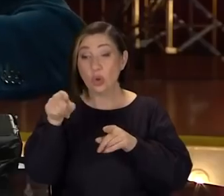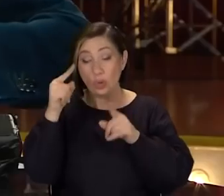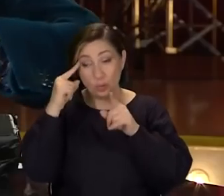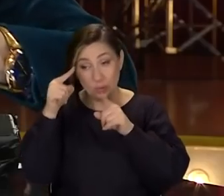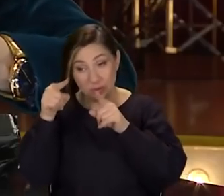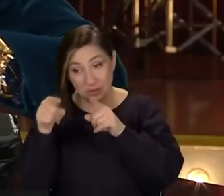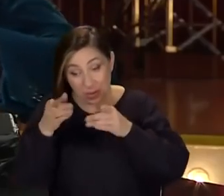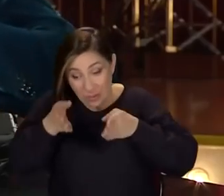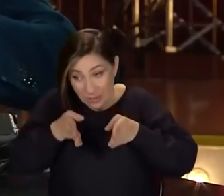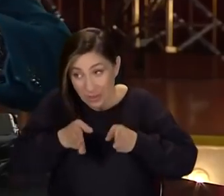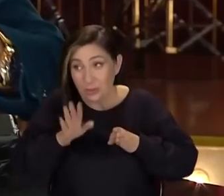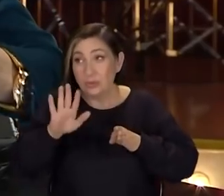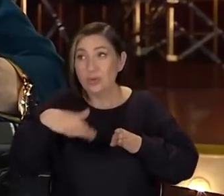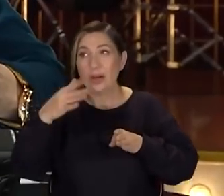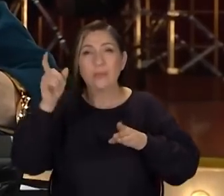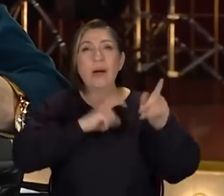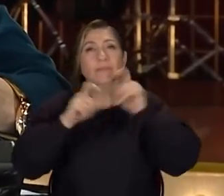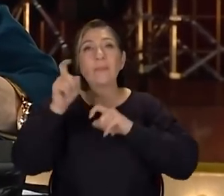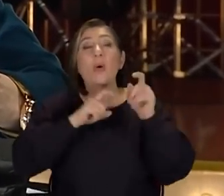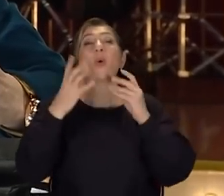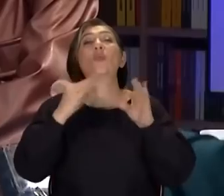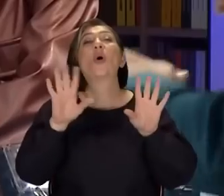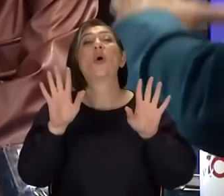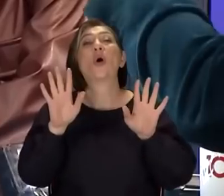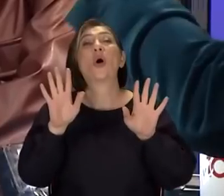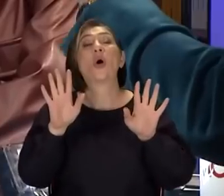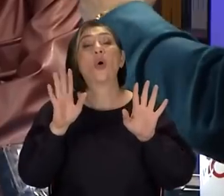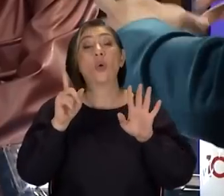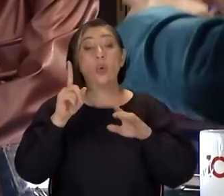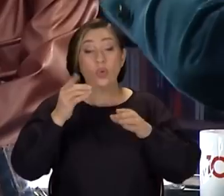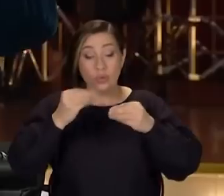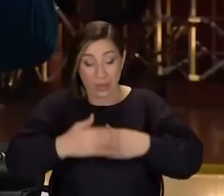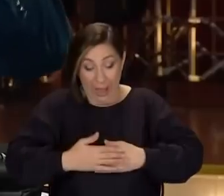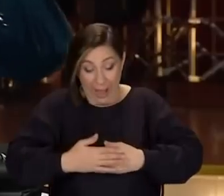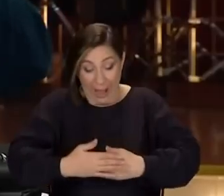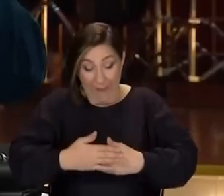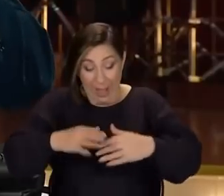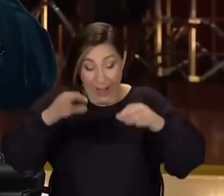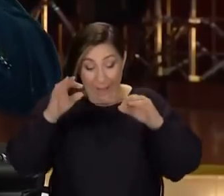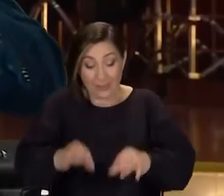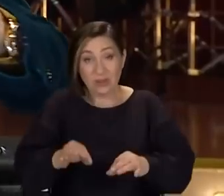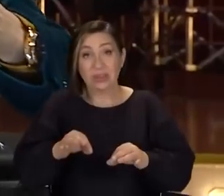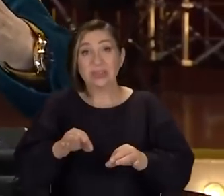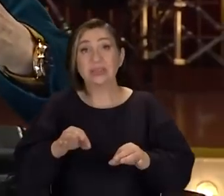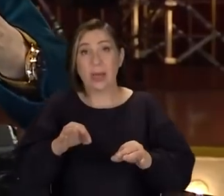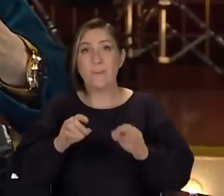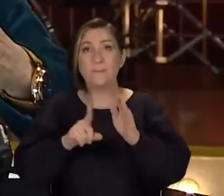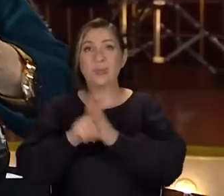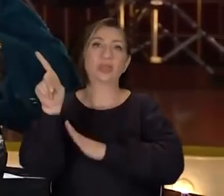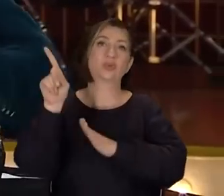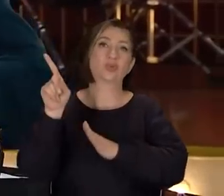eylemi ve sonrası gerizekalıca ilerlemiyor o tıbbi ve biz abi yandan da kutsal diyor